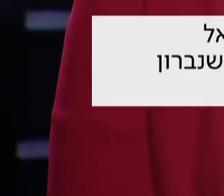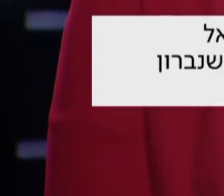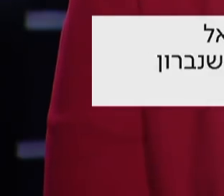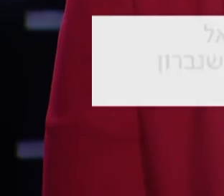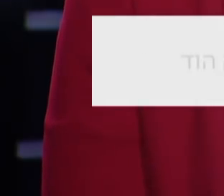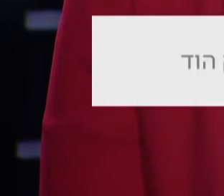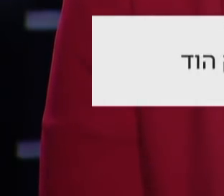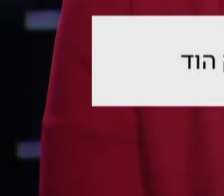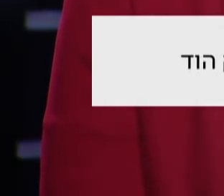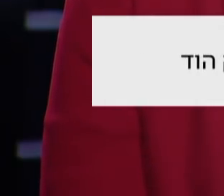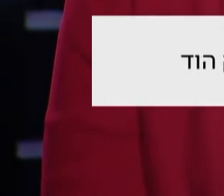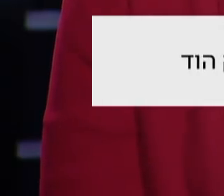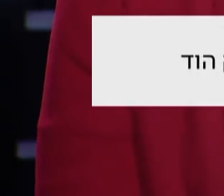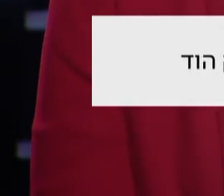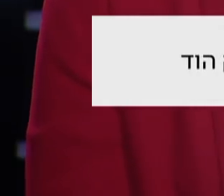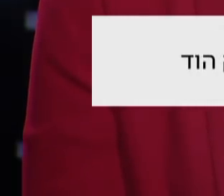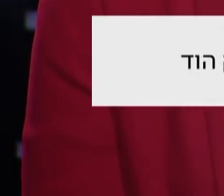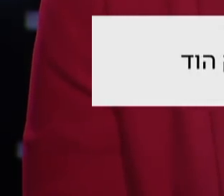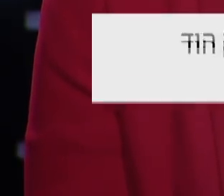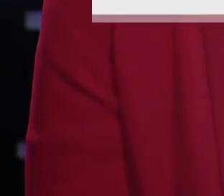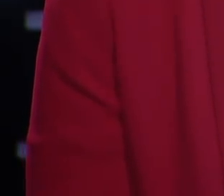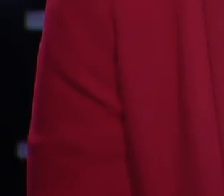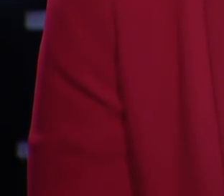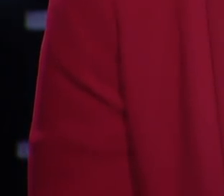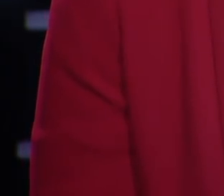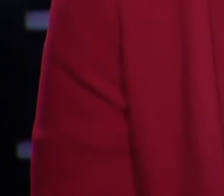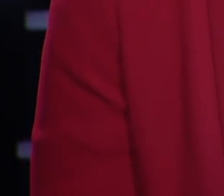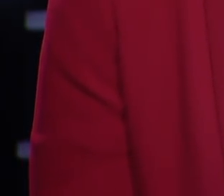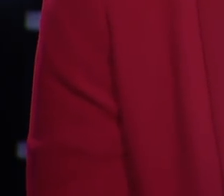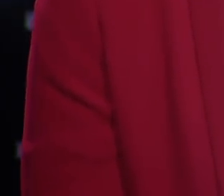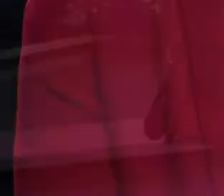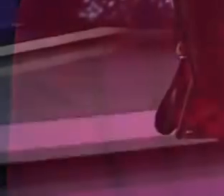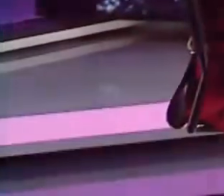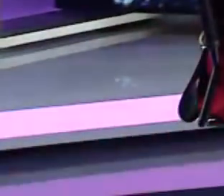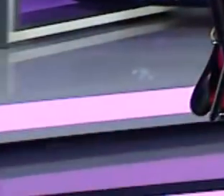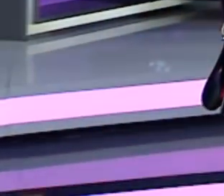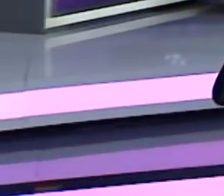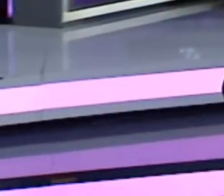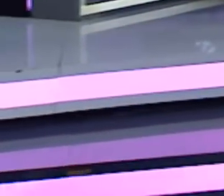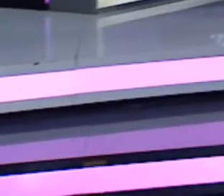גם מחר ב-10:30, ועכשיו תורו של גיא זוהר מהצד השני. לילה טוב.